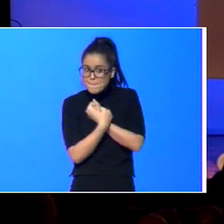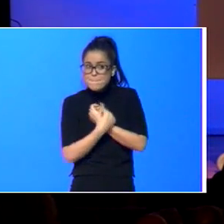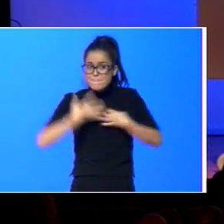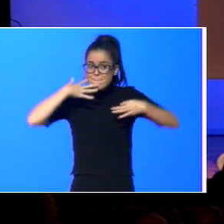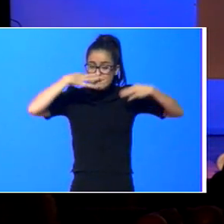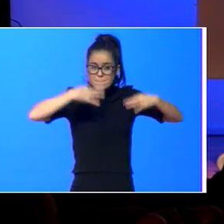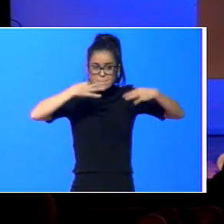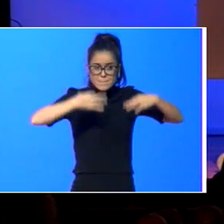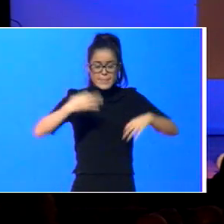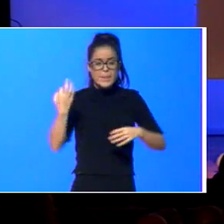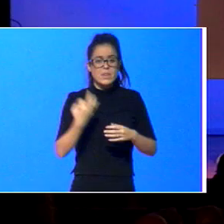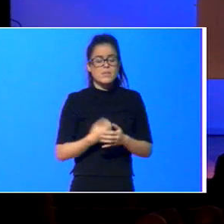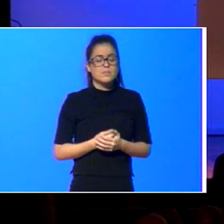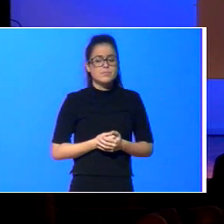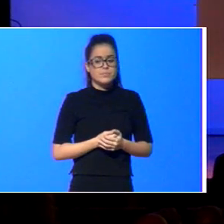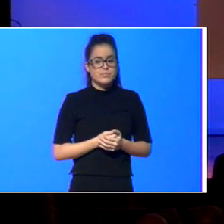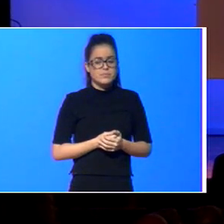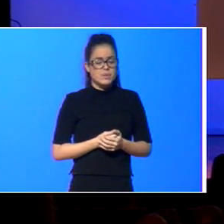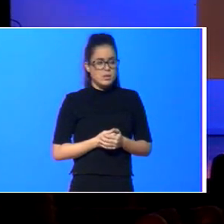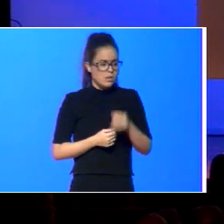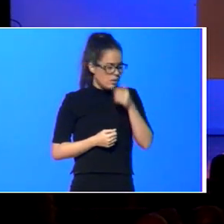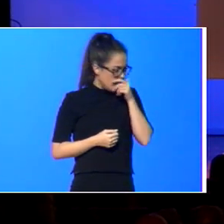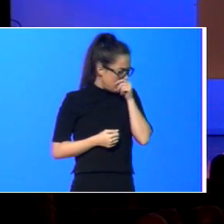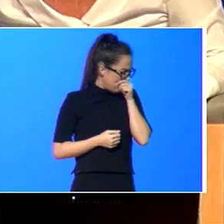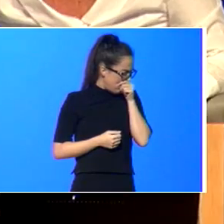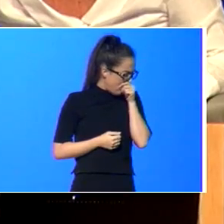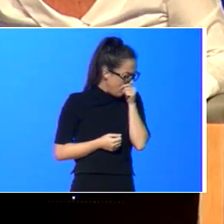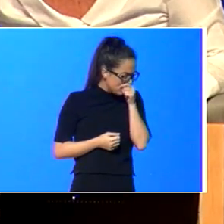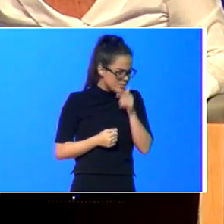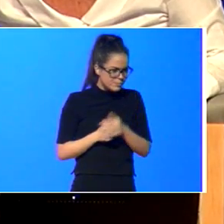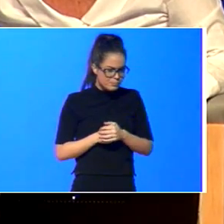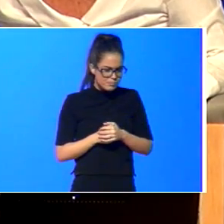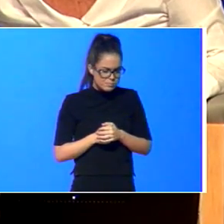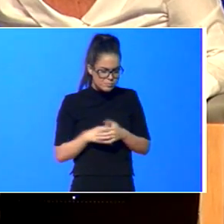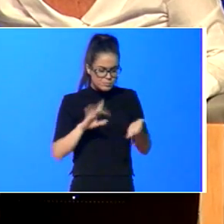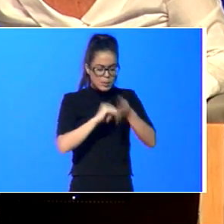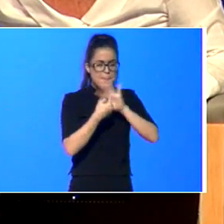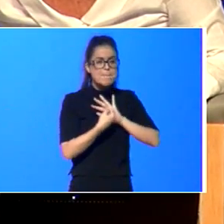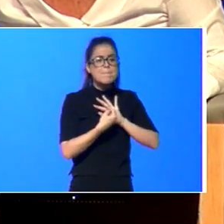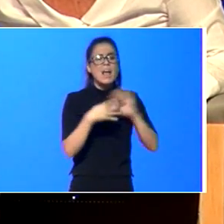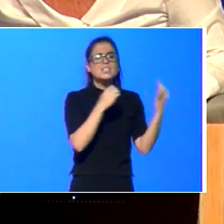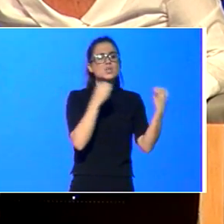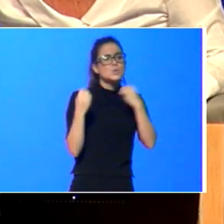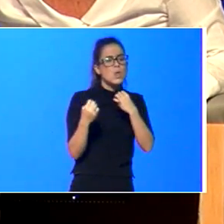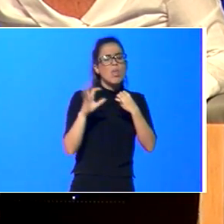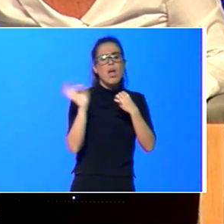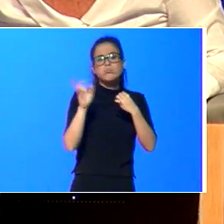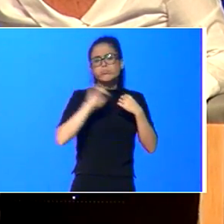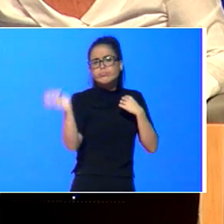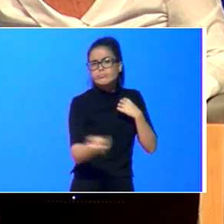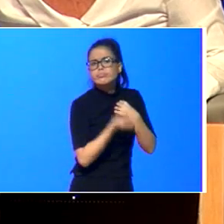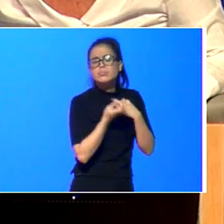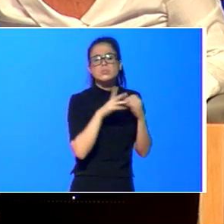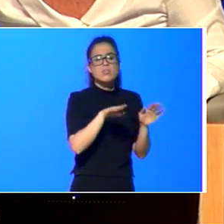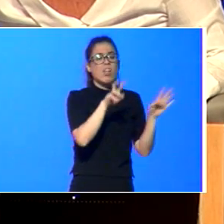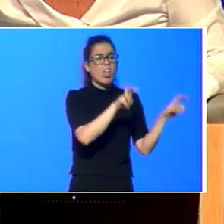nahi esan, adibidez, berritzaguniak, edo plan instituzionalak, eziberri, eta bar, alde